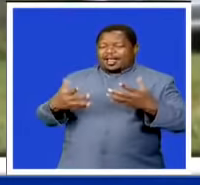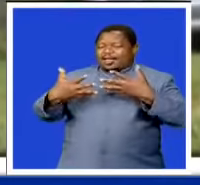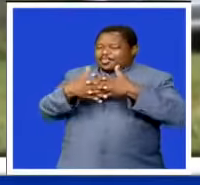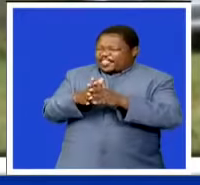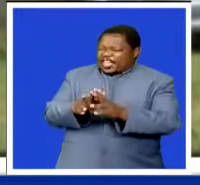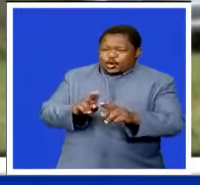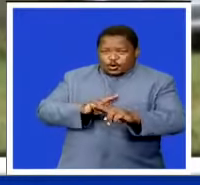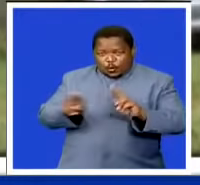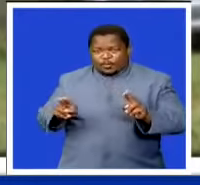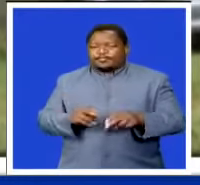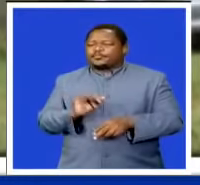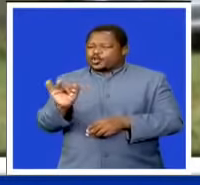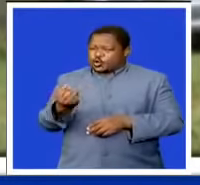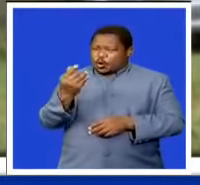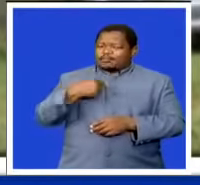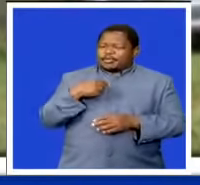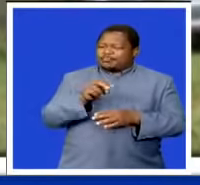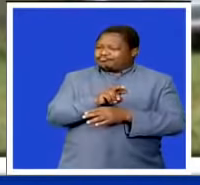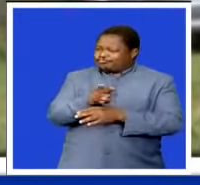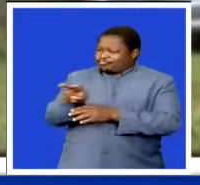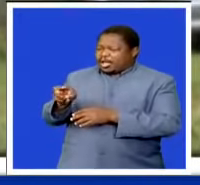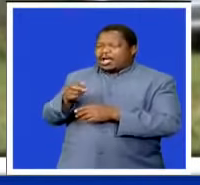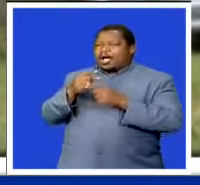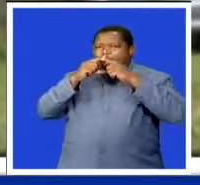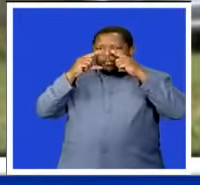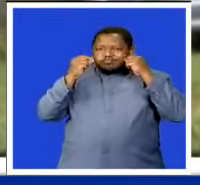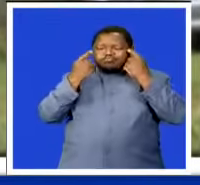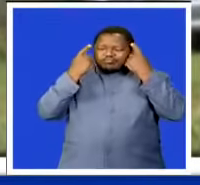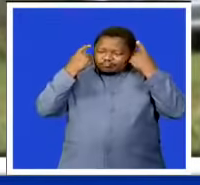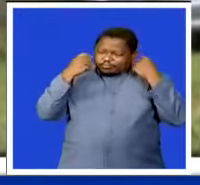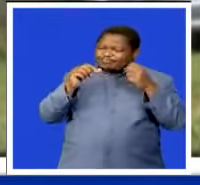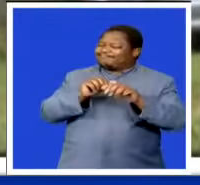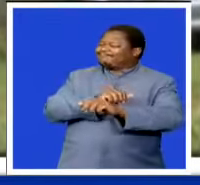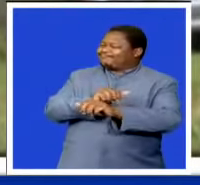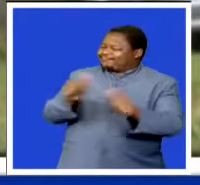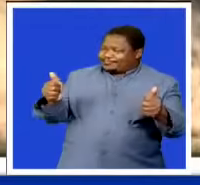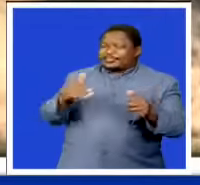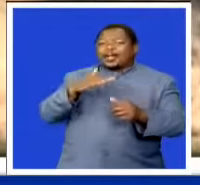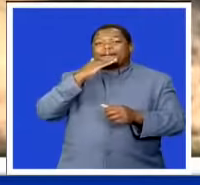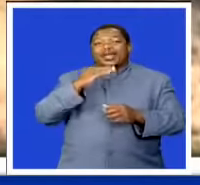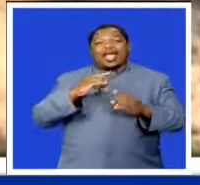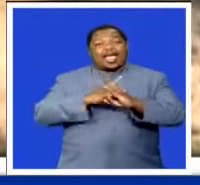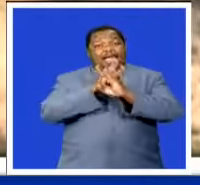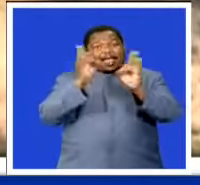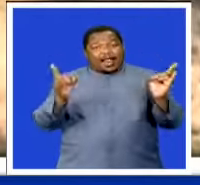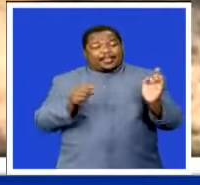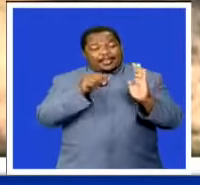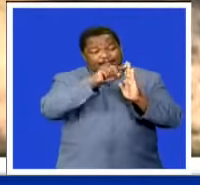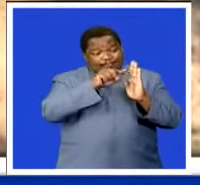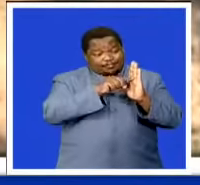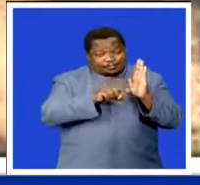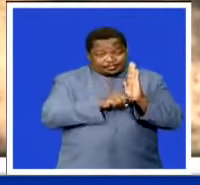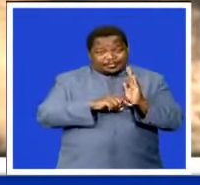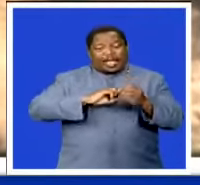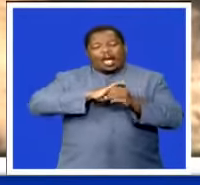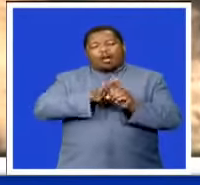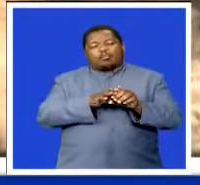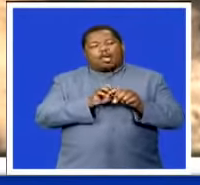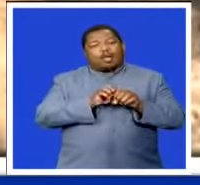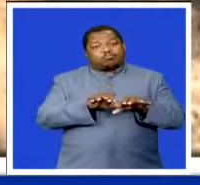ukuthi iyalandzeleka nomthetho kaCovid lo bekwenguhulumeni. Cha, sive salapha siphephile siyanakekelana